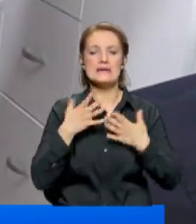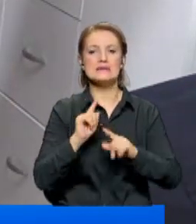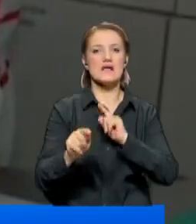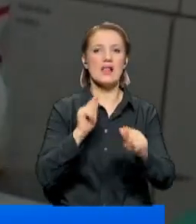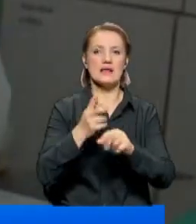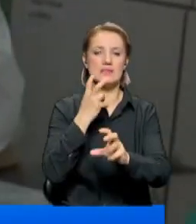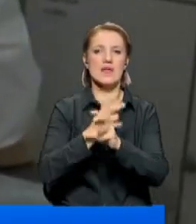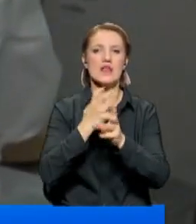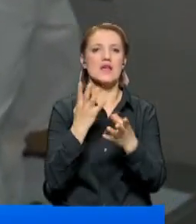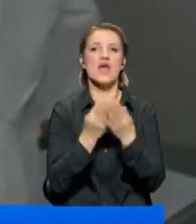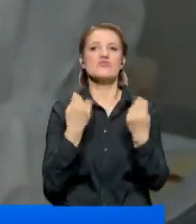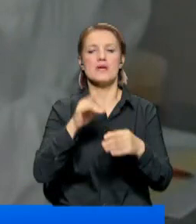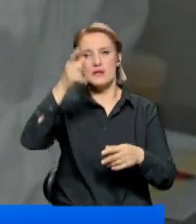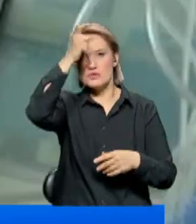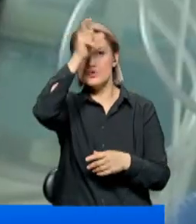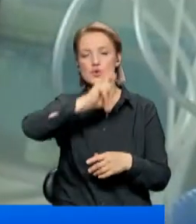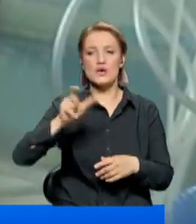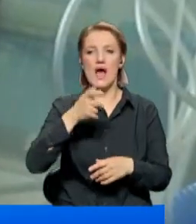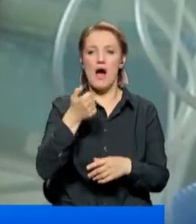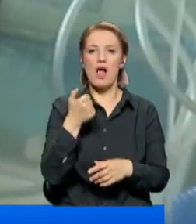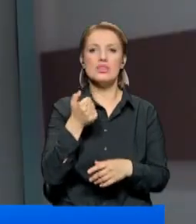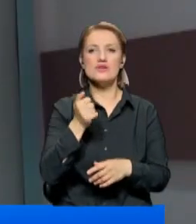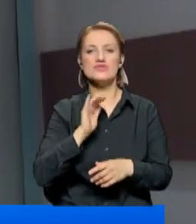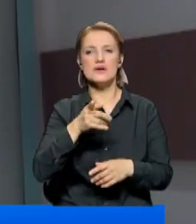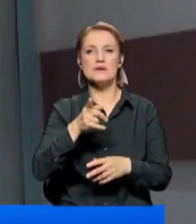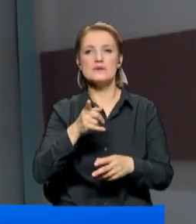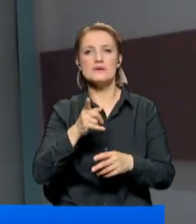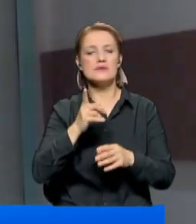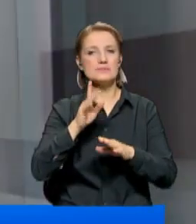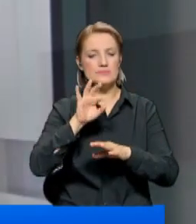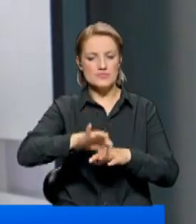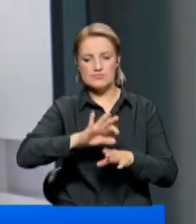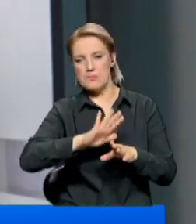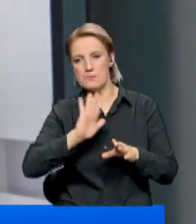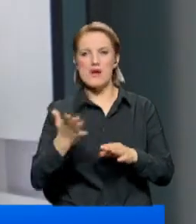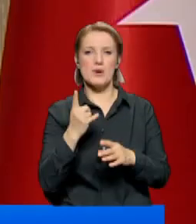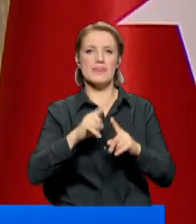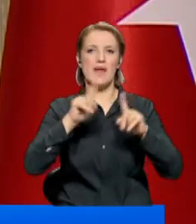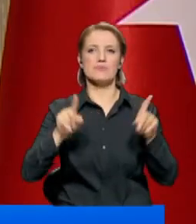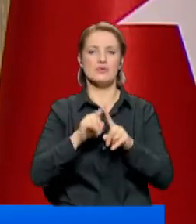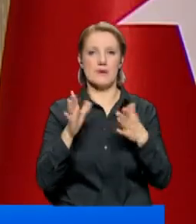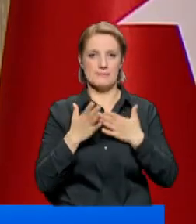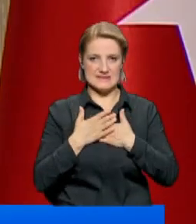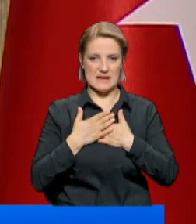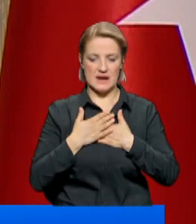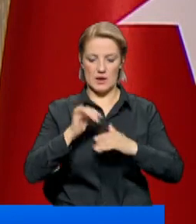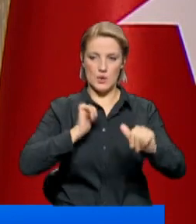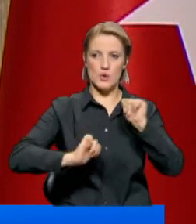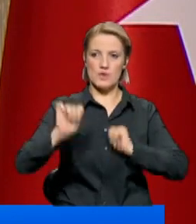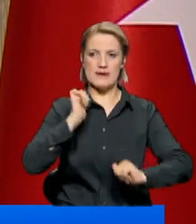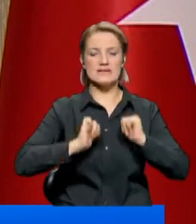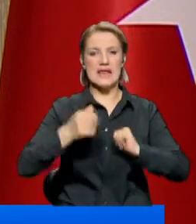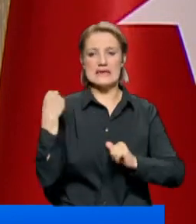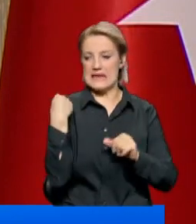salgın tehlikesi geçmedi. Türkiye 6. piki hazırlanıyor. Ama şimdi bambaşka bir tablo var. Bizler de üniversiteleri